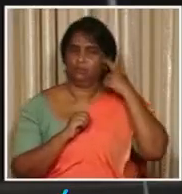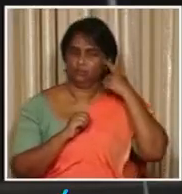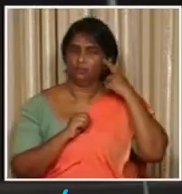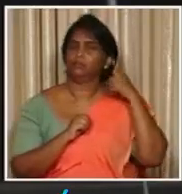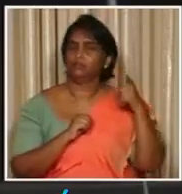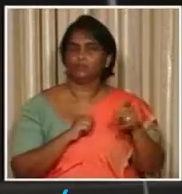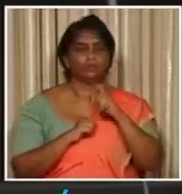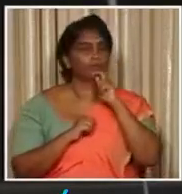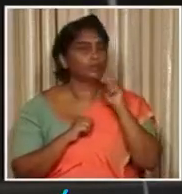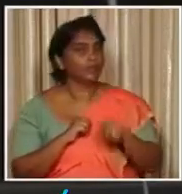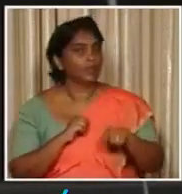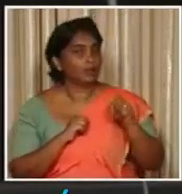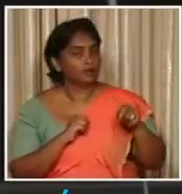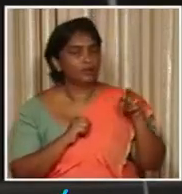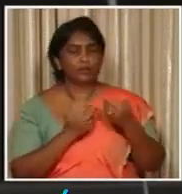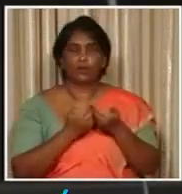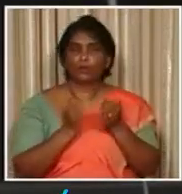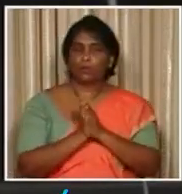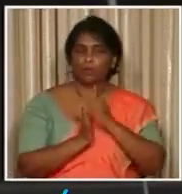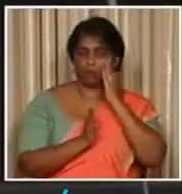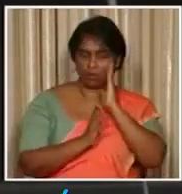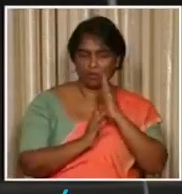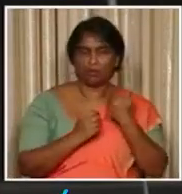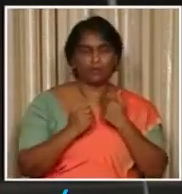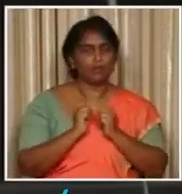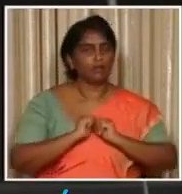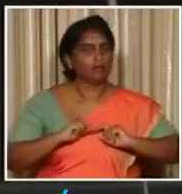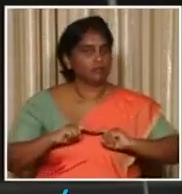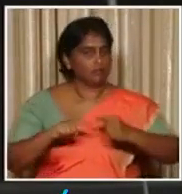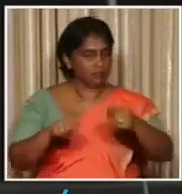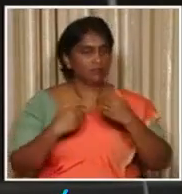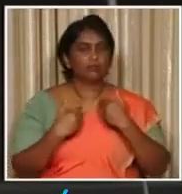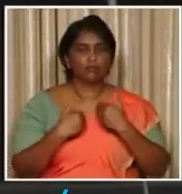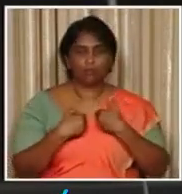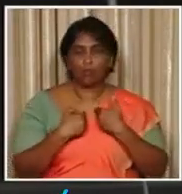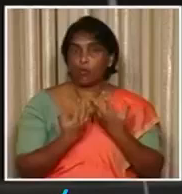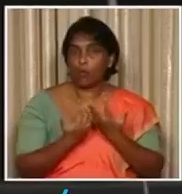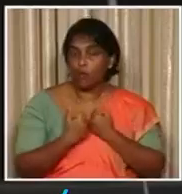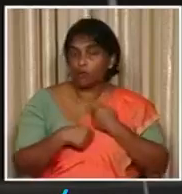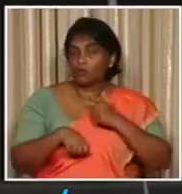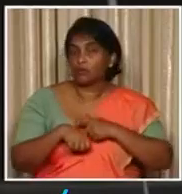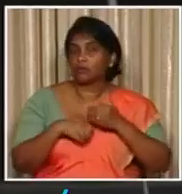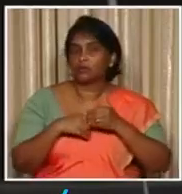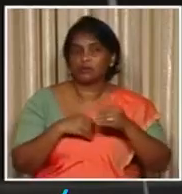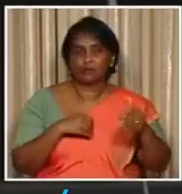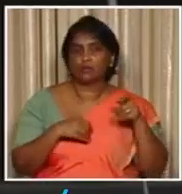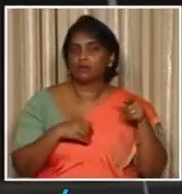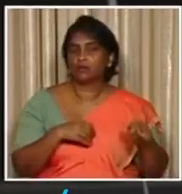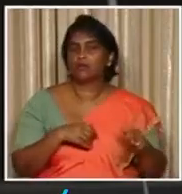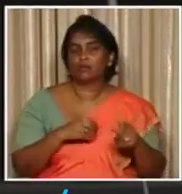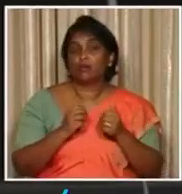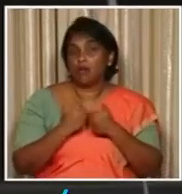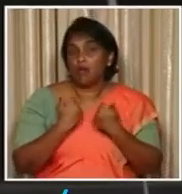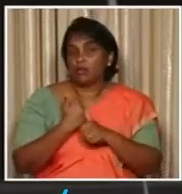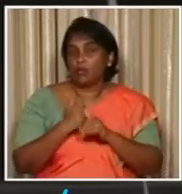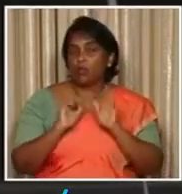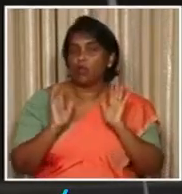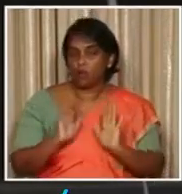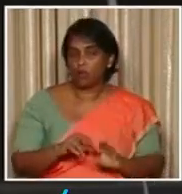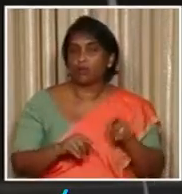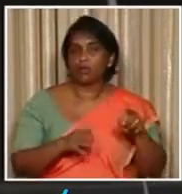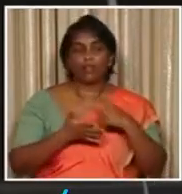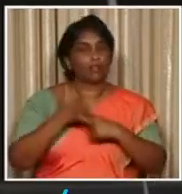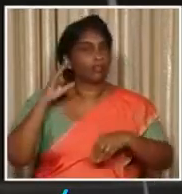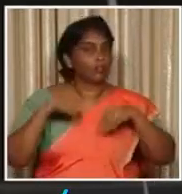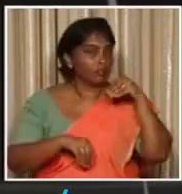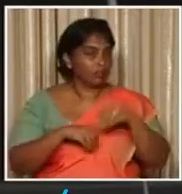මේ විනිශ්චකාරවරුන්ට Tamanට ස්වාධීනව කටයුතු කරන්න තියෙන මේ වාතාවරණය ඇති කළ යුතුයි. ඒක